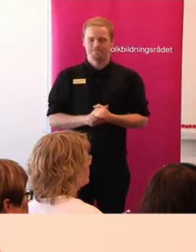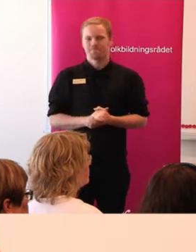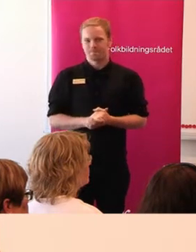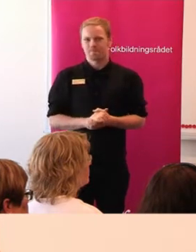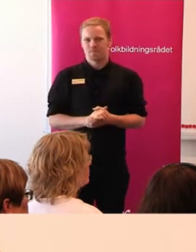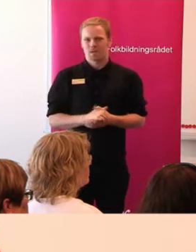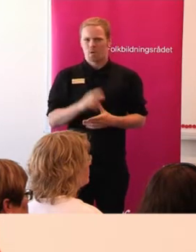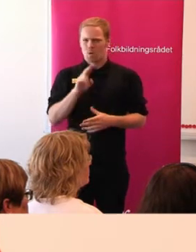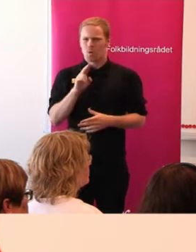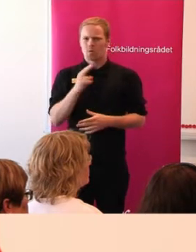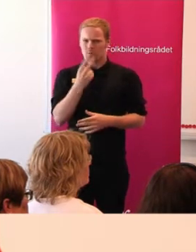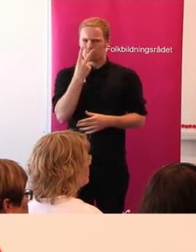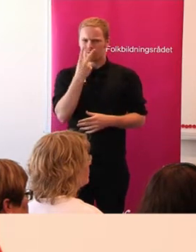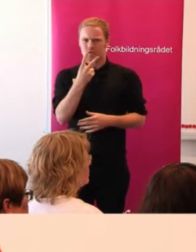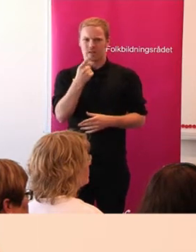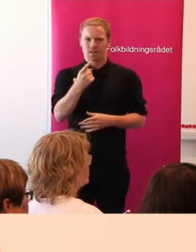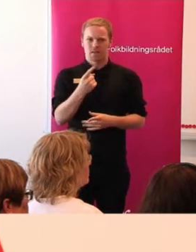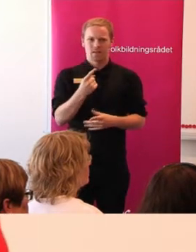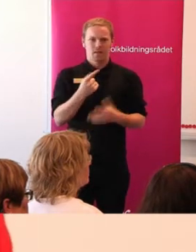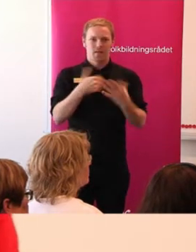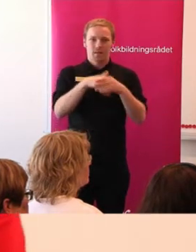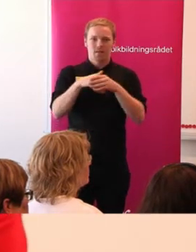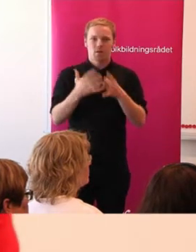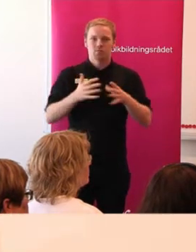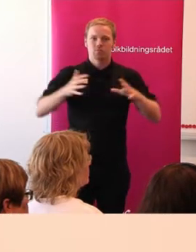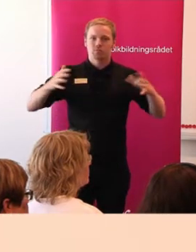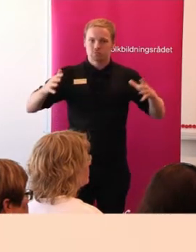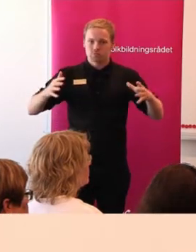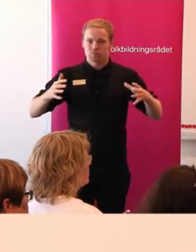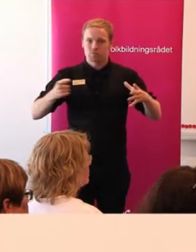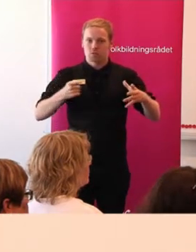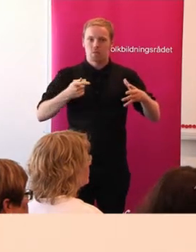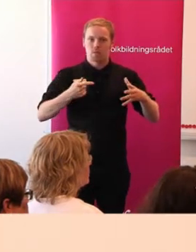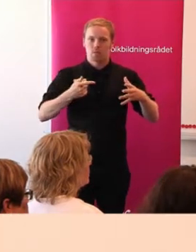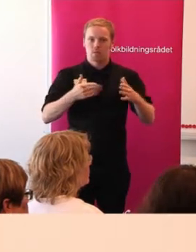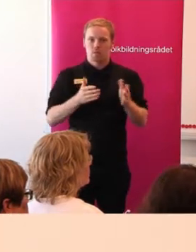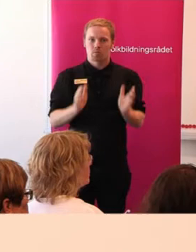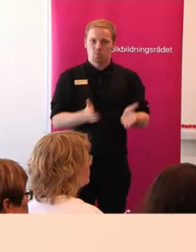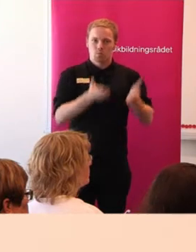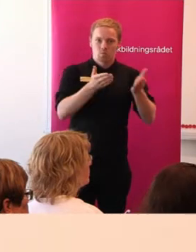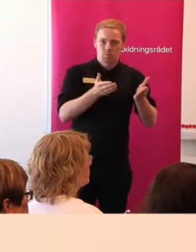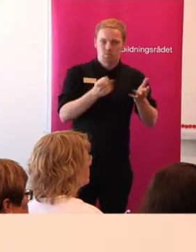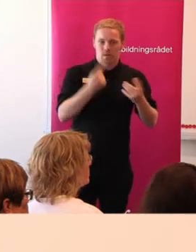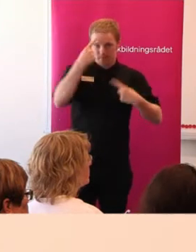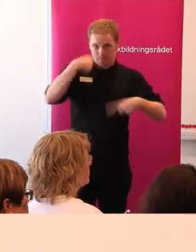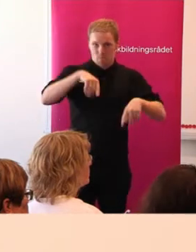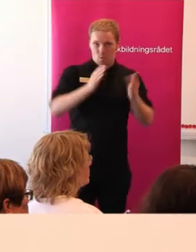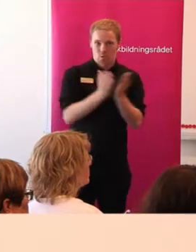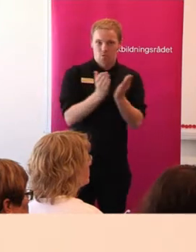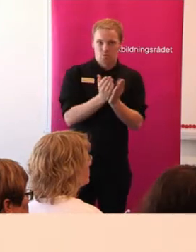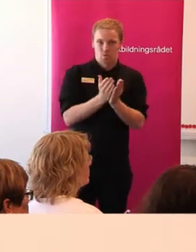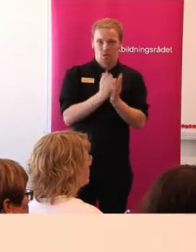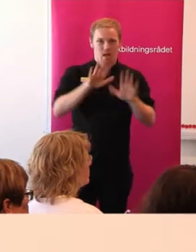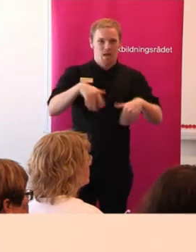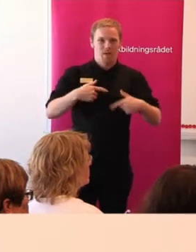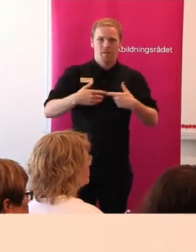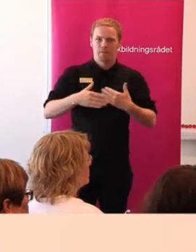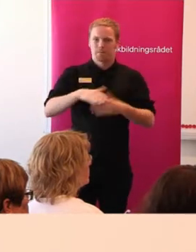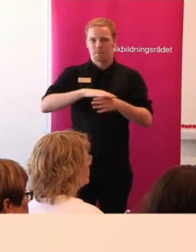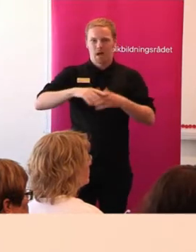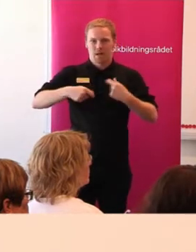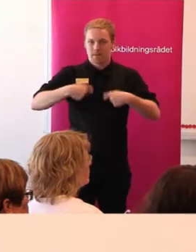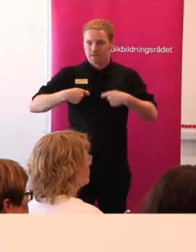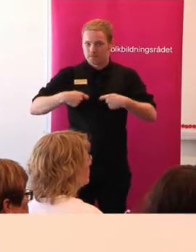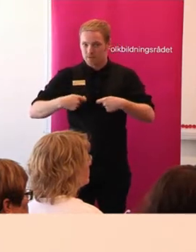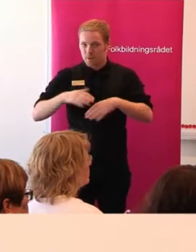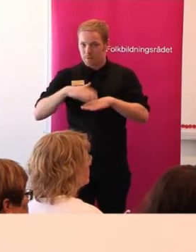att volymerna har ökat. Motiveringen från folkhögskolan att också marknadsföra sig mot de här, mina förmedlare. Och då det